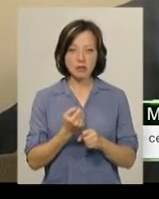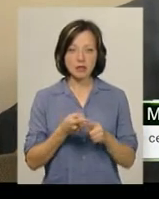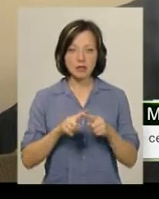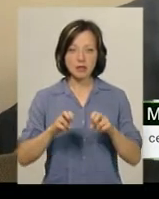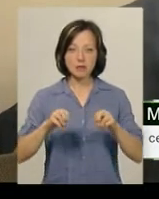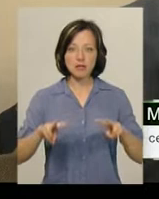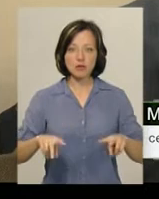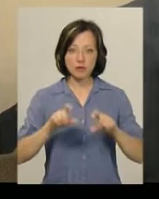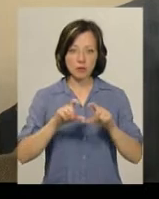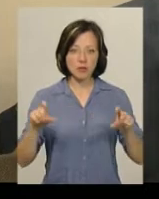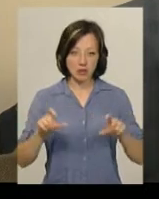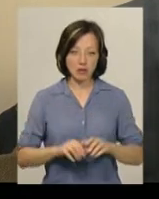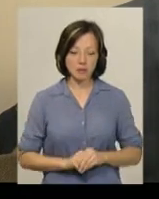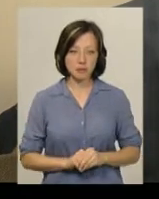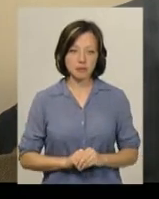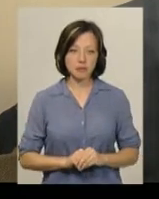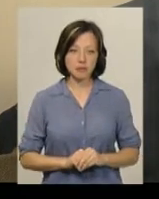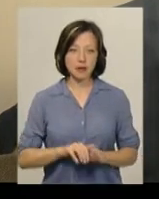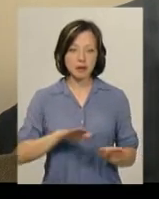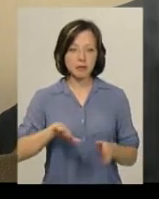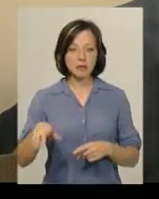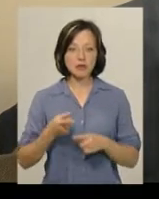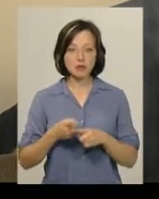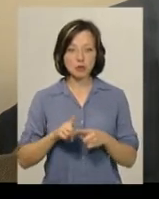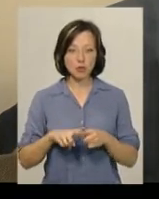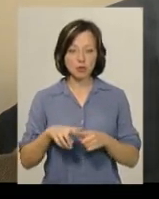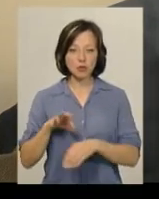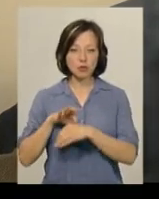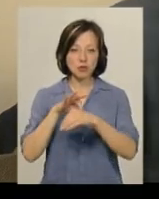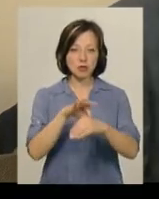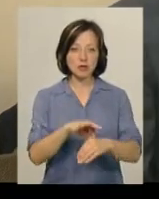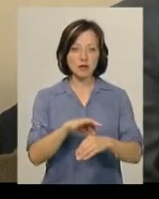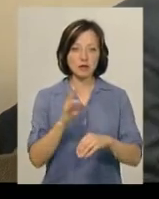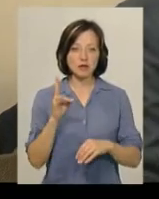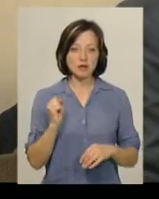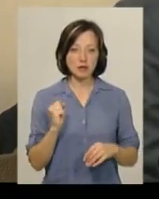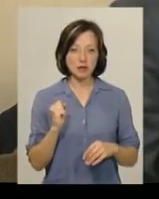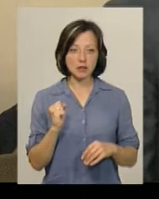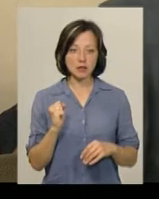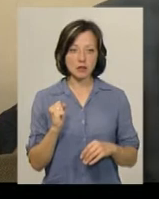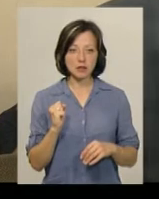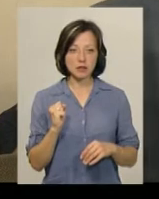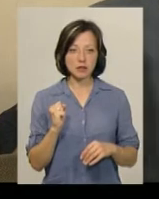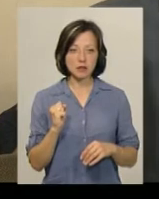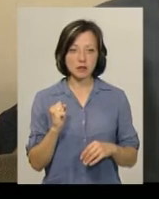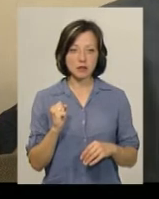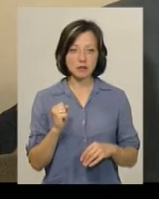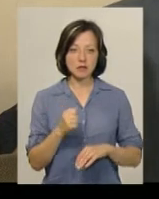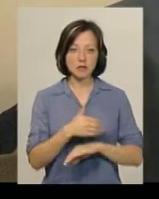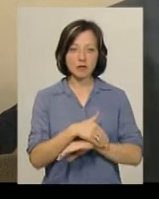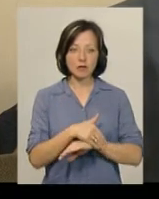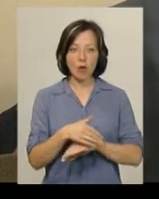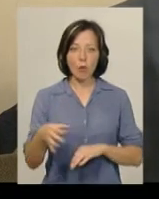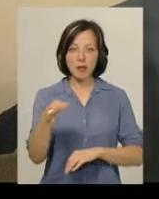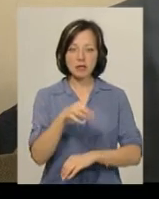спеціалізованому закладі. Після того вони мене доставили на Сацінського, власний